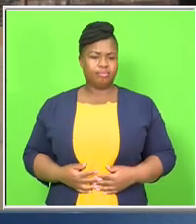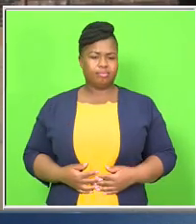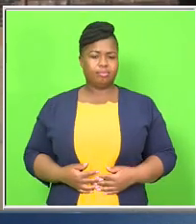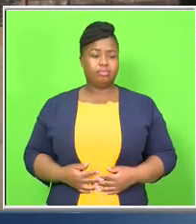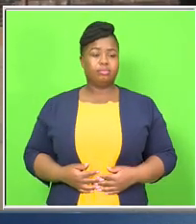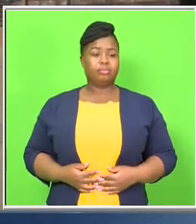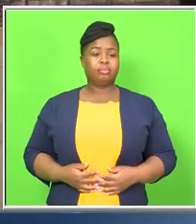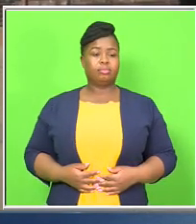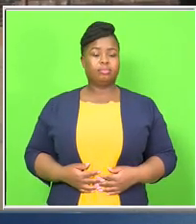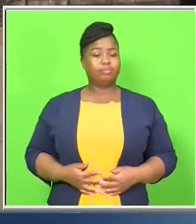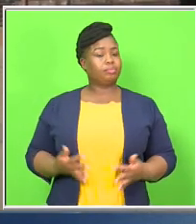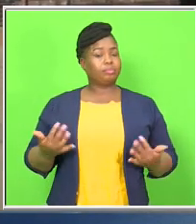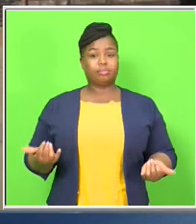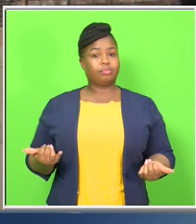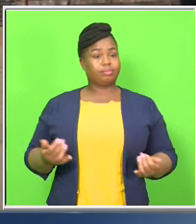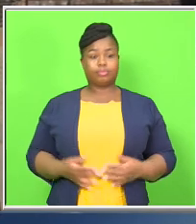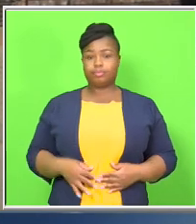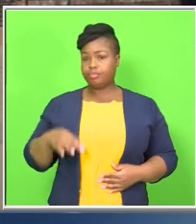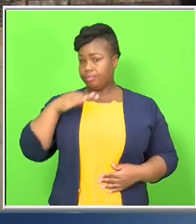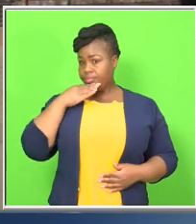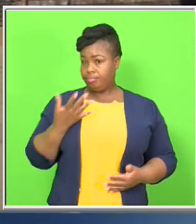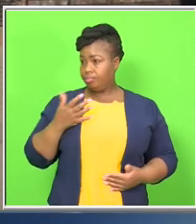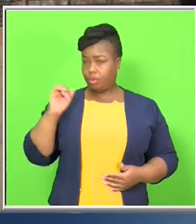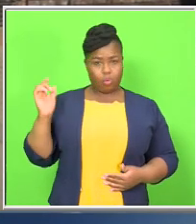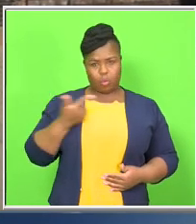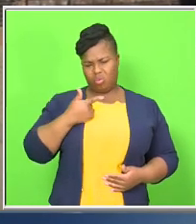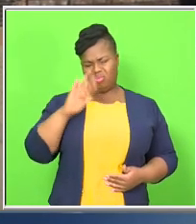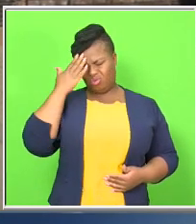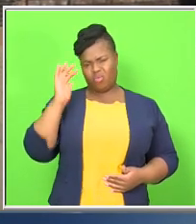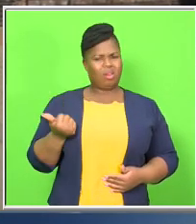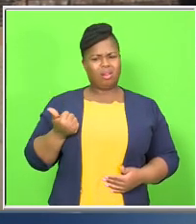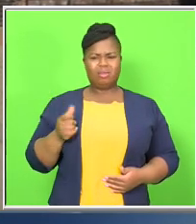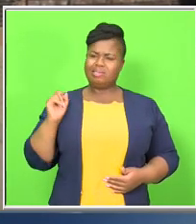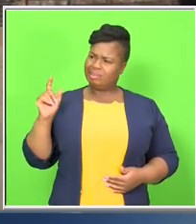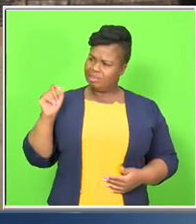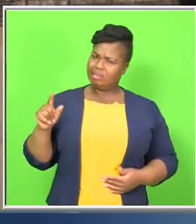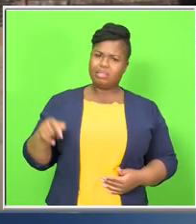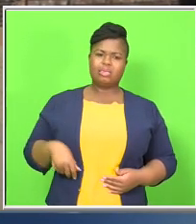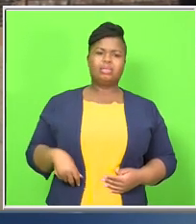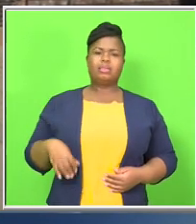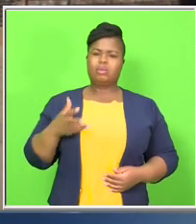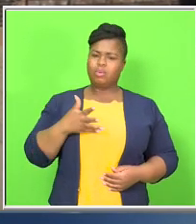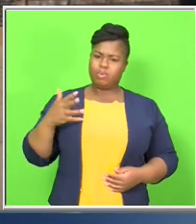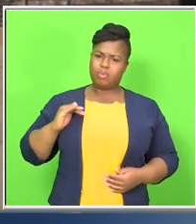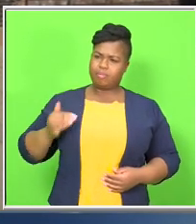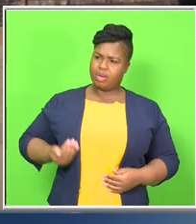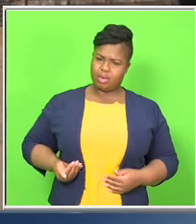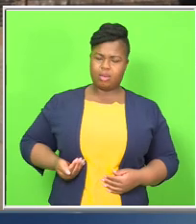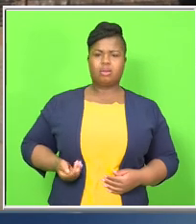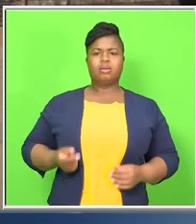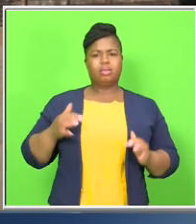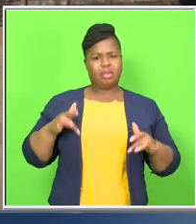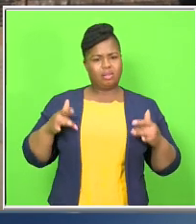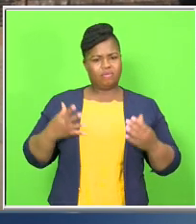Ngalawo mazwi ageku muntu o ngazi. Ukukuti lyo mama usala nenga nila asingenele